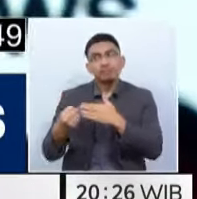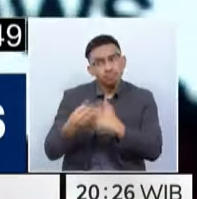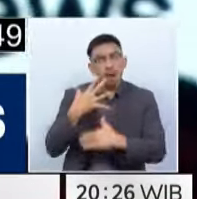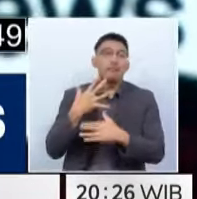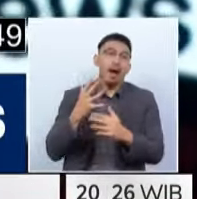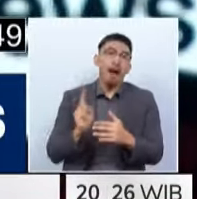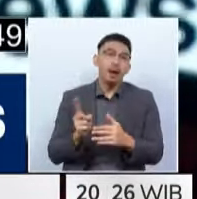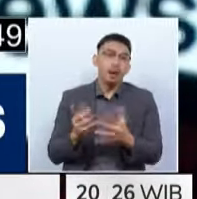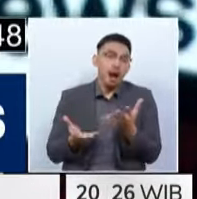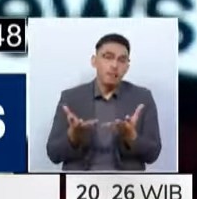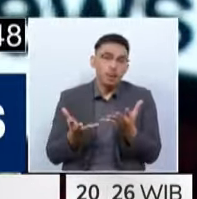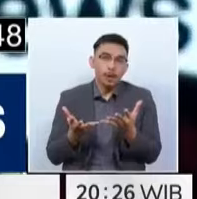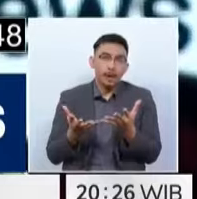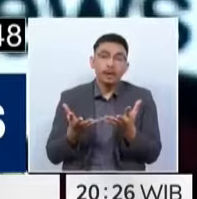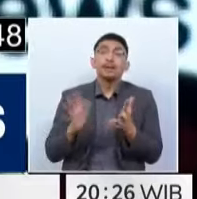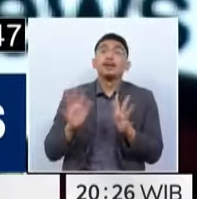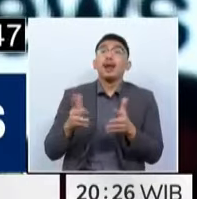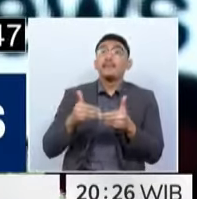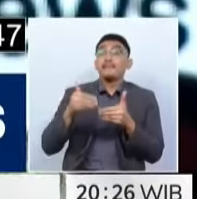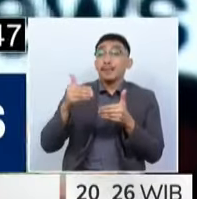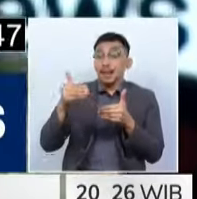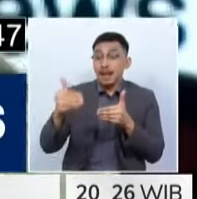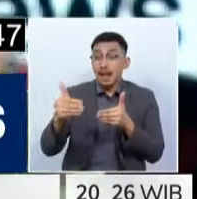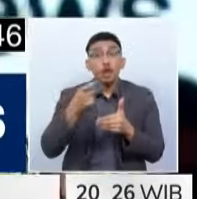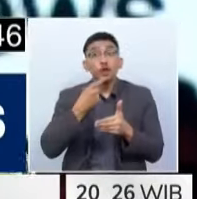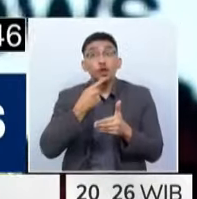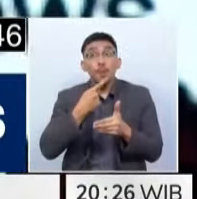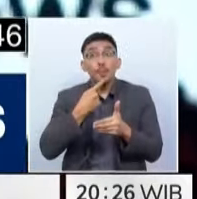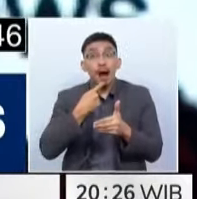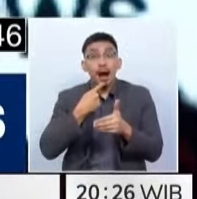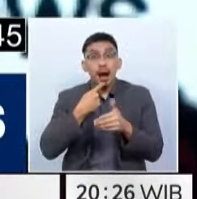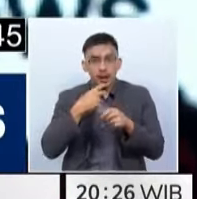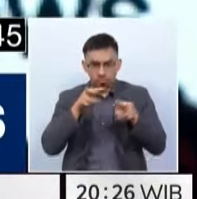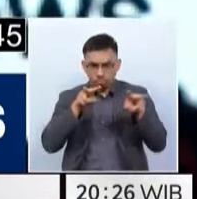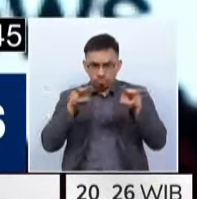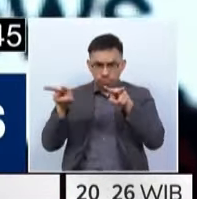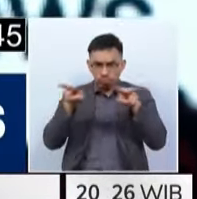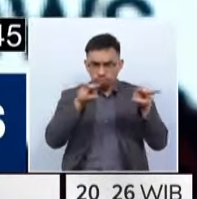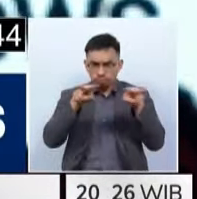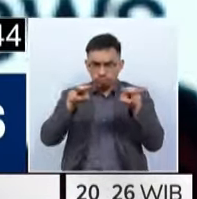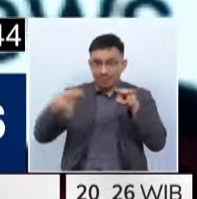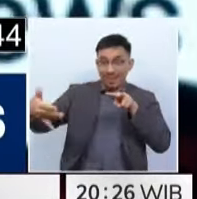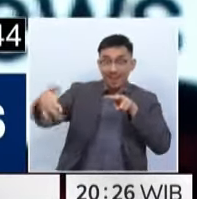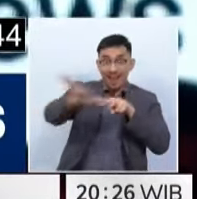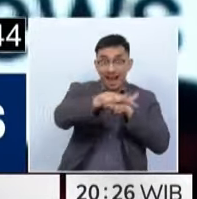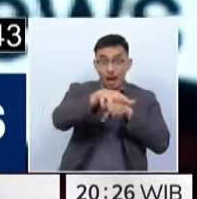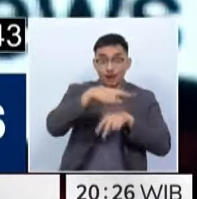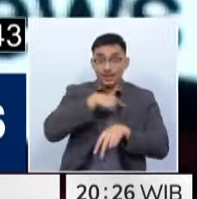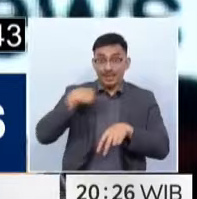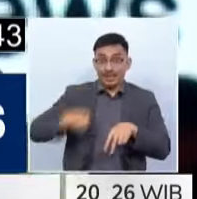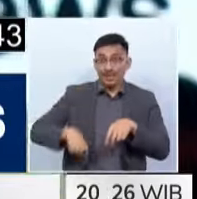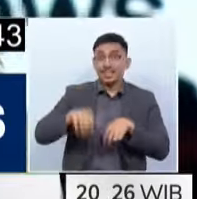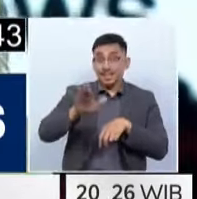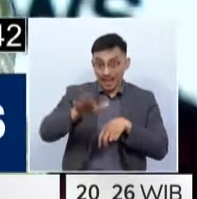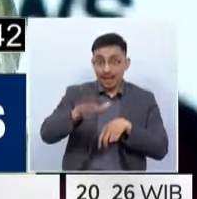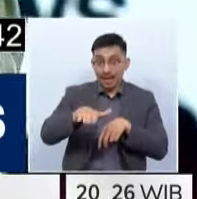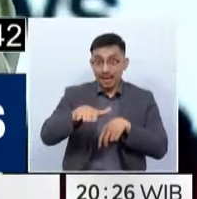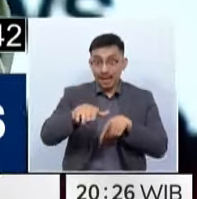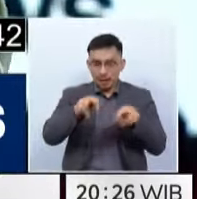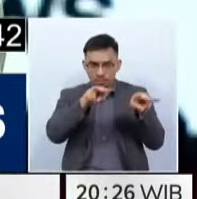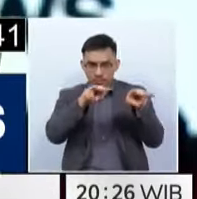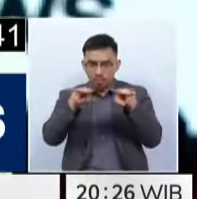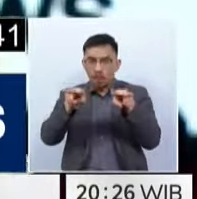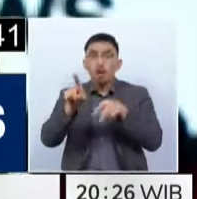Bagaimana patroli bisa kita perkuat juga di wilayah Laut Cina Selatan maka kita butuh tangker-tangker